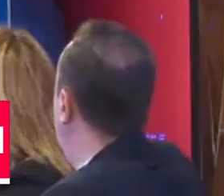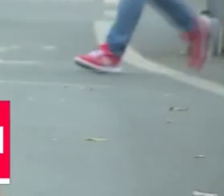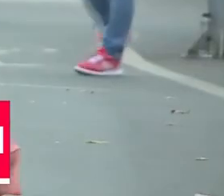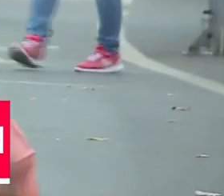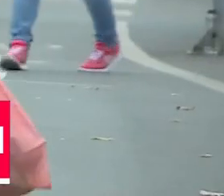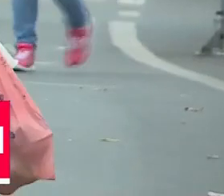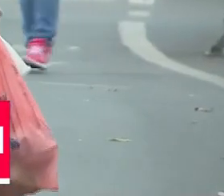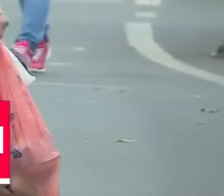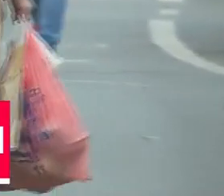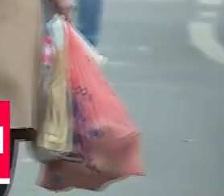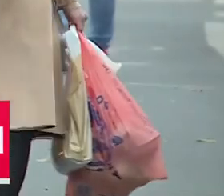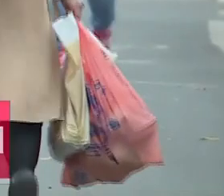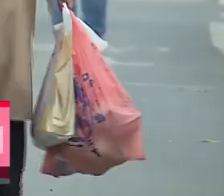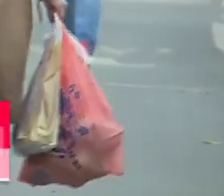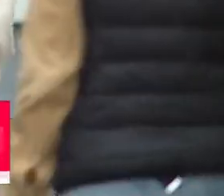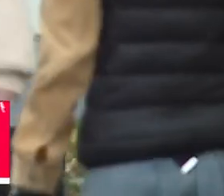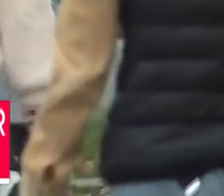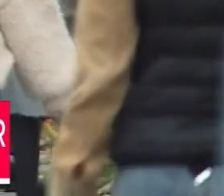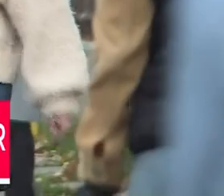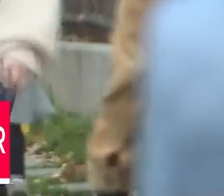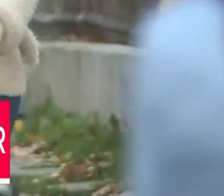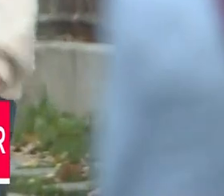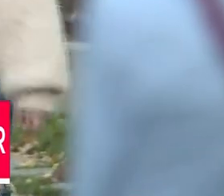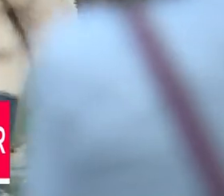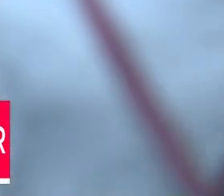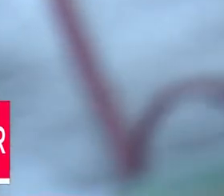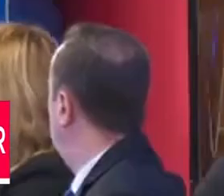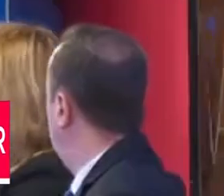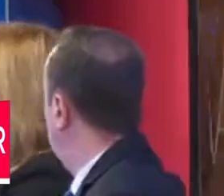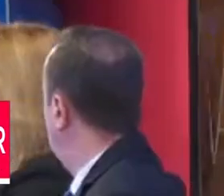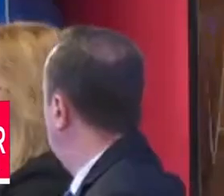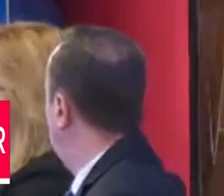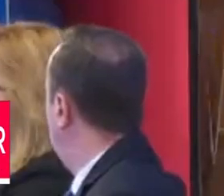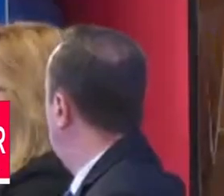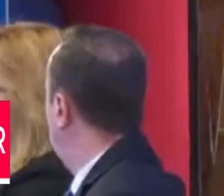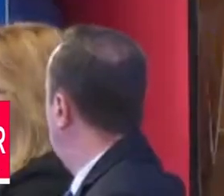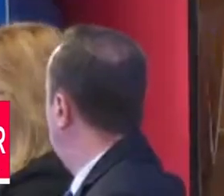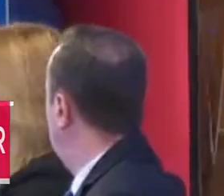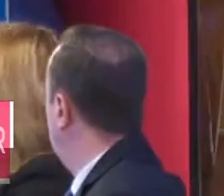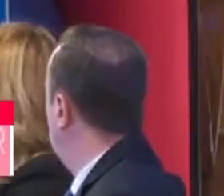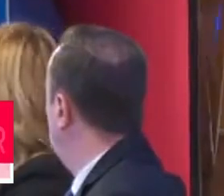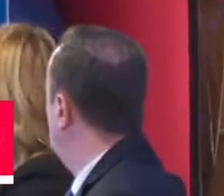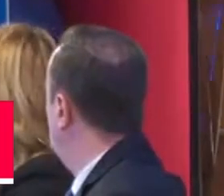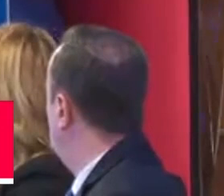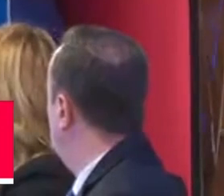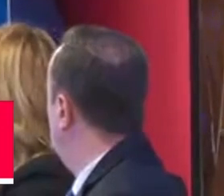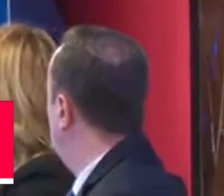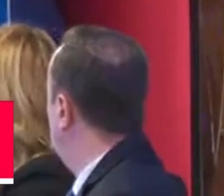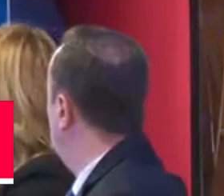români. Aceștia au dorit să ducă vocile românilor direct în cabinetul guvernului. Salut! Mi-ați dat